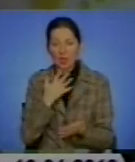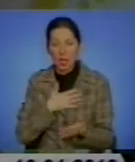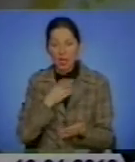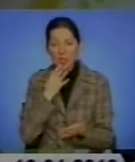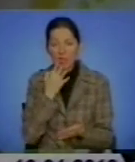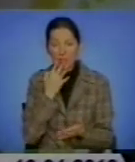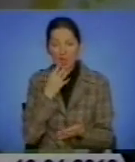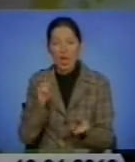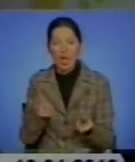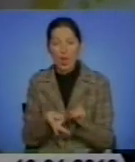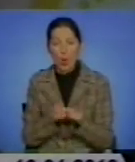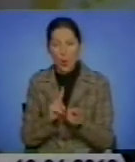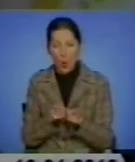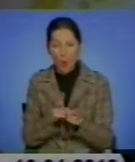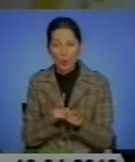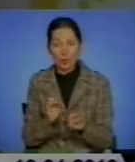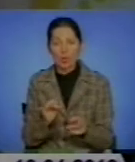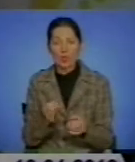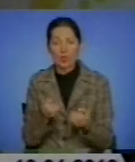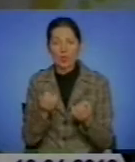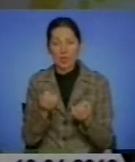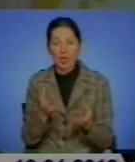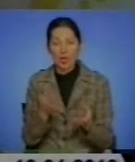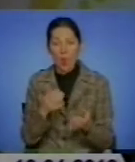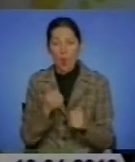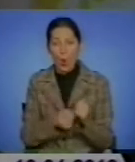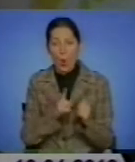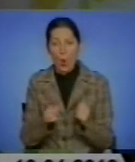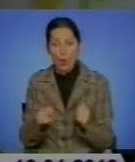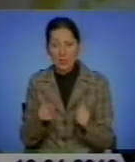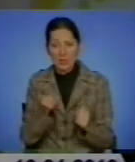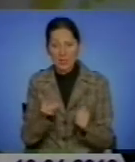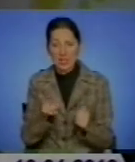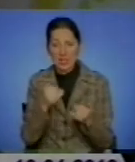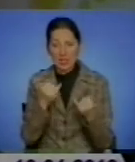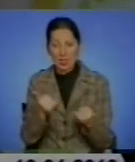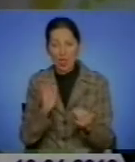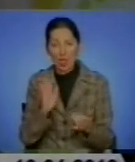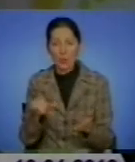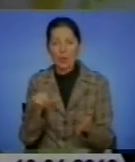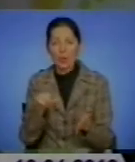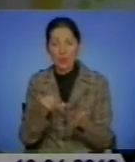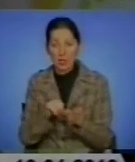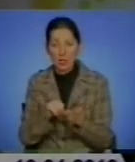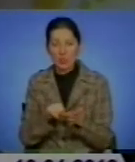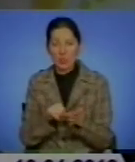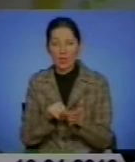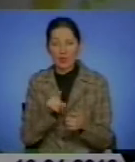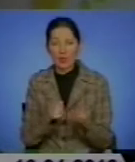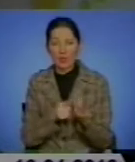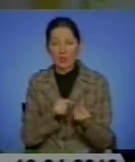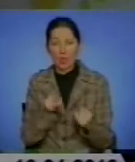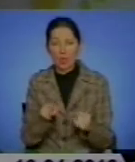національної кухні. І безперечно, що кожен із них сьогодні буде гідно представлений, у тому числі і тут,